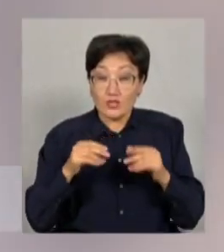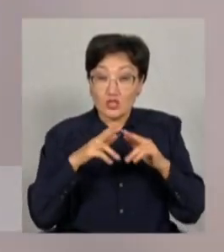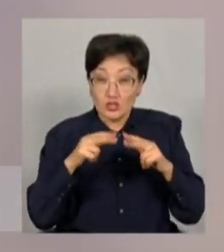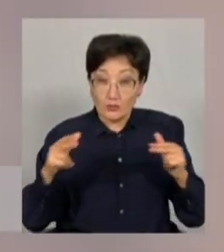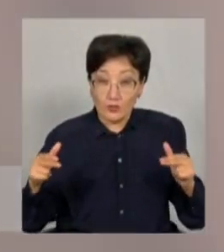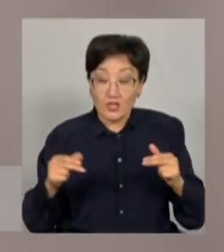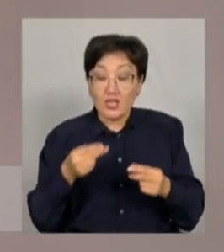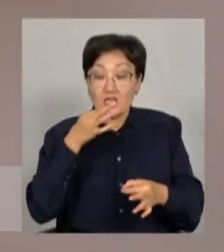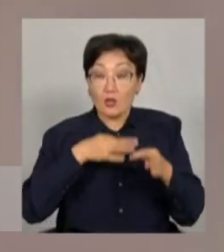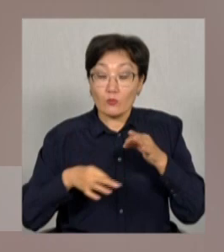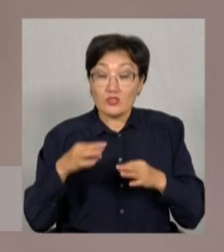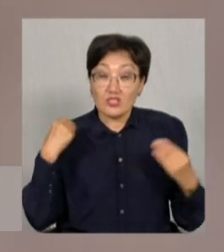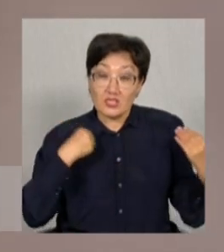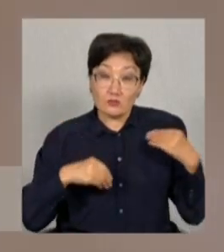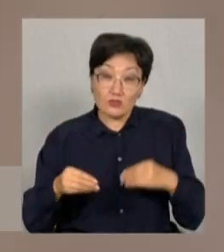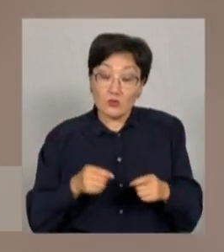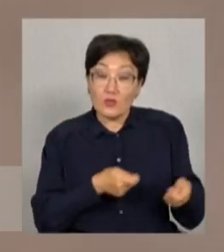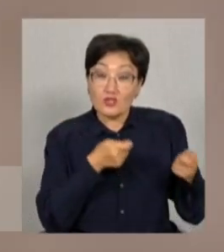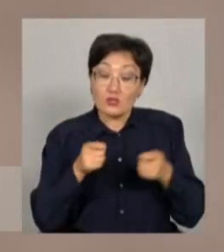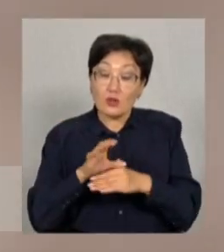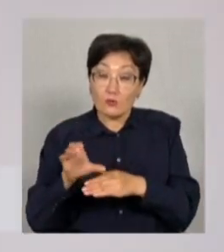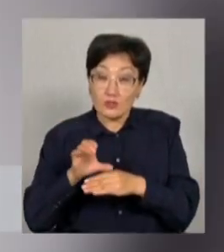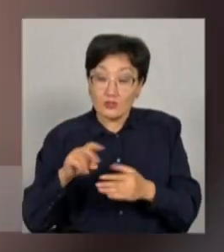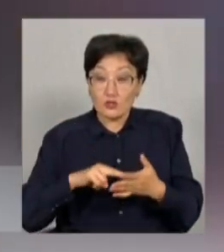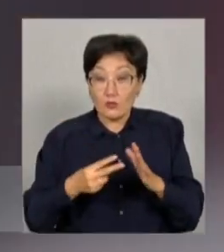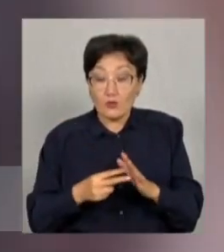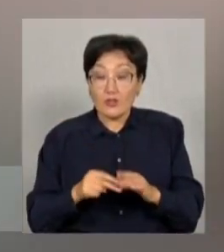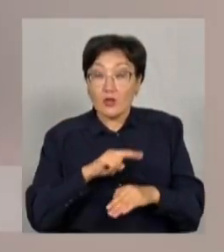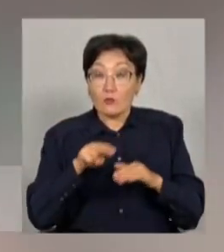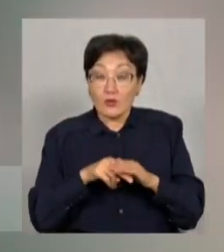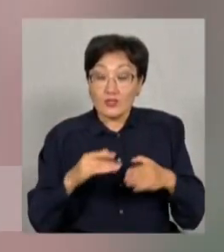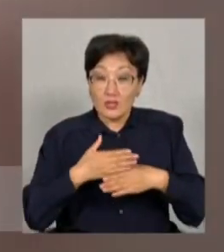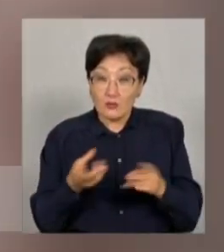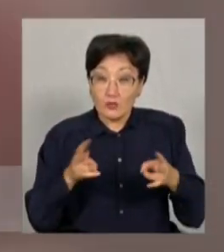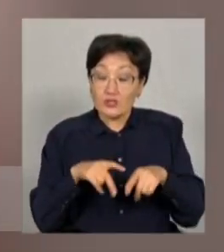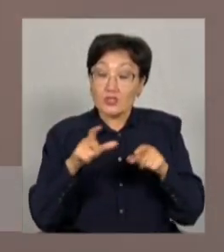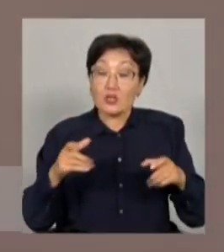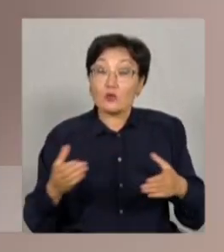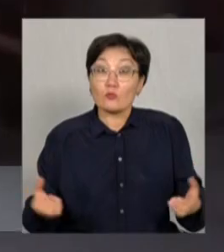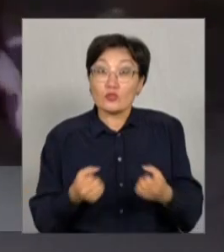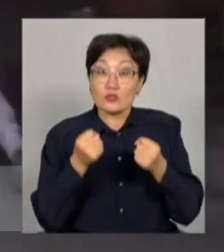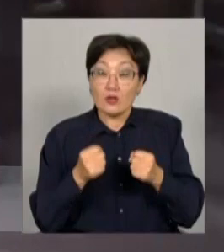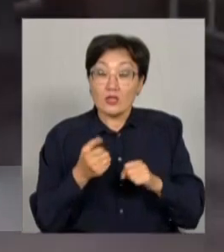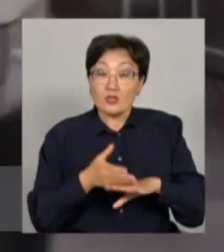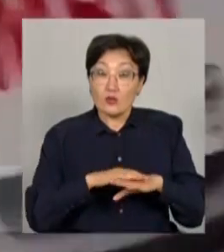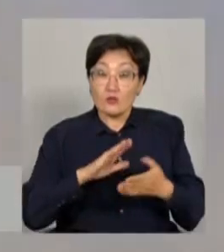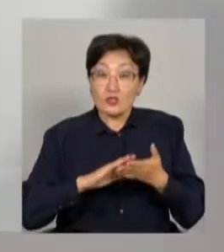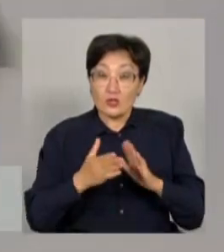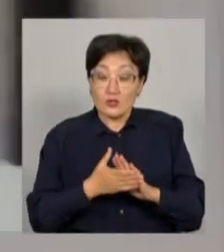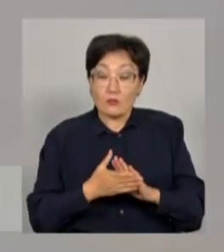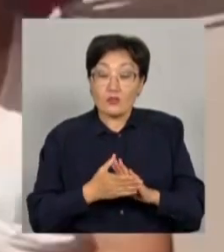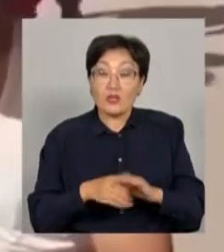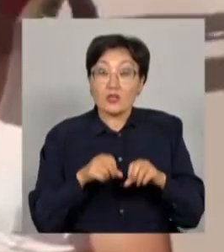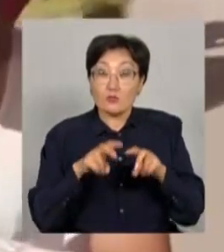шатырлар, дәрі-дәрмекпен киім-кешек жеткізілмек. Бұдан бөлек үйінділер астында қалған адамдарды құтқару үшін төтеншеліктер мен